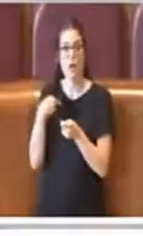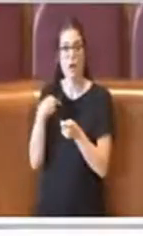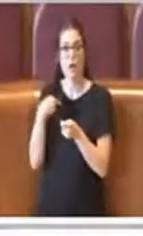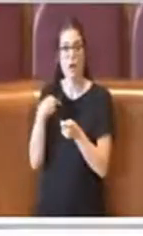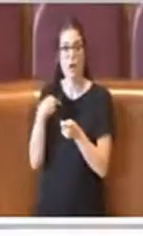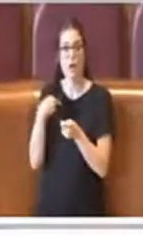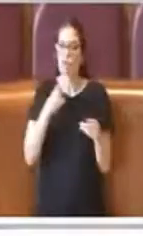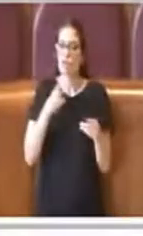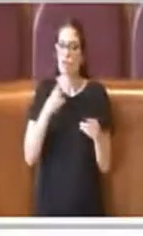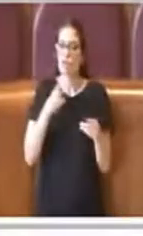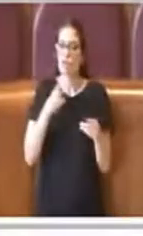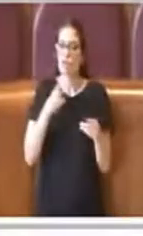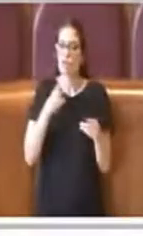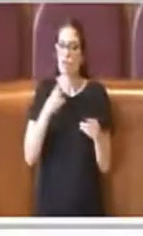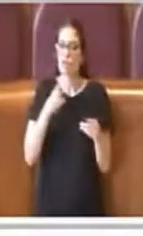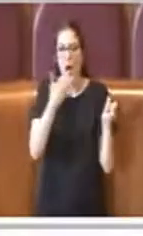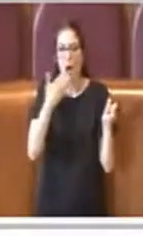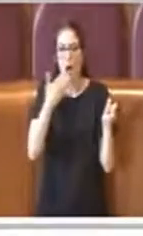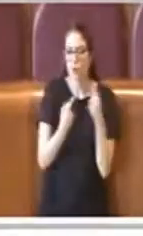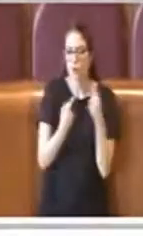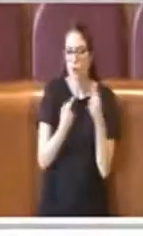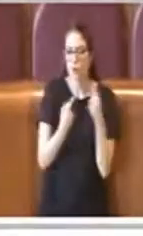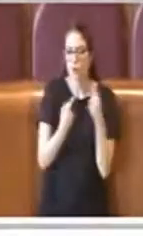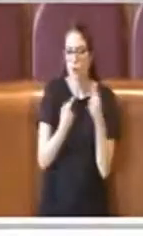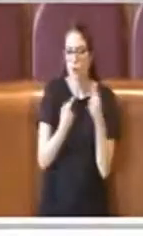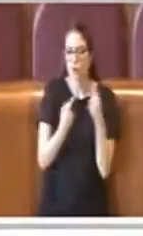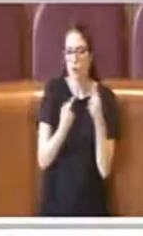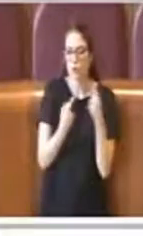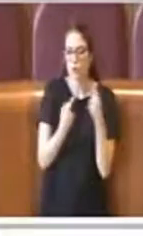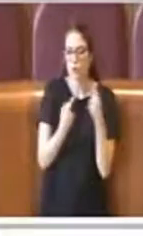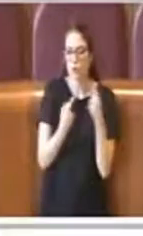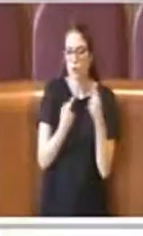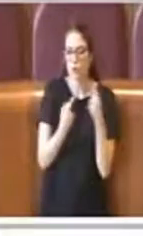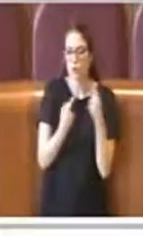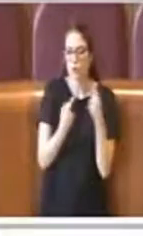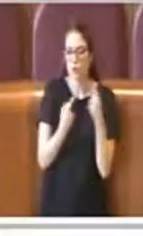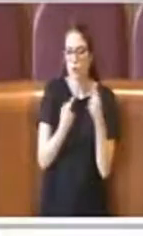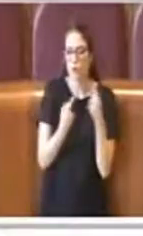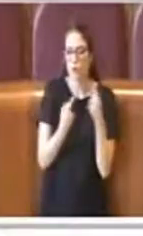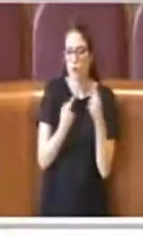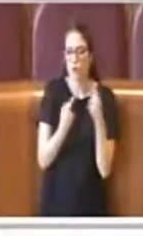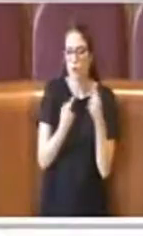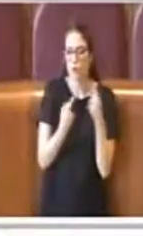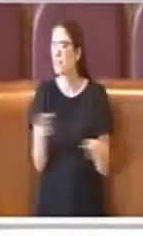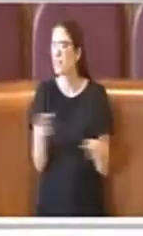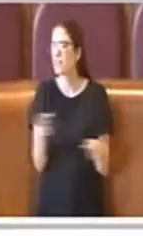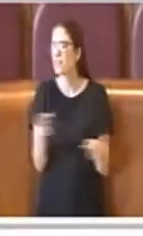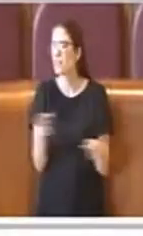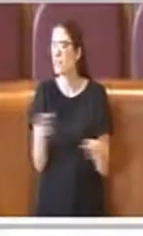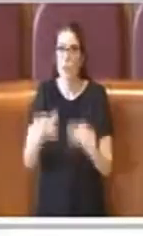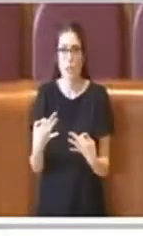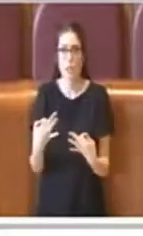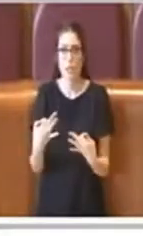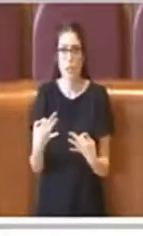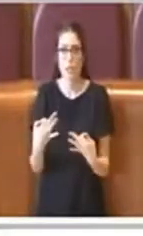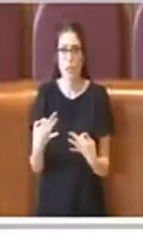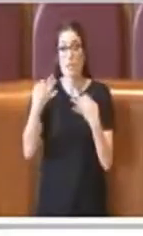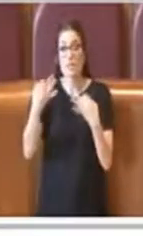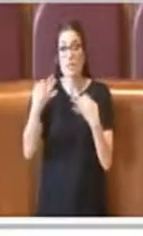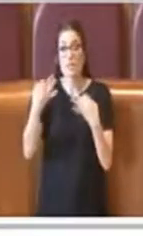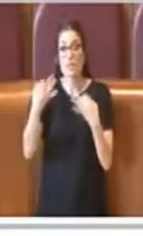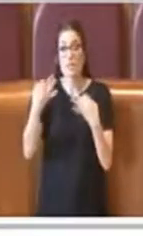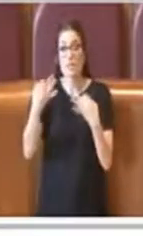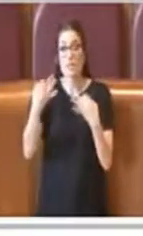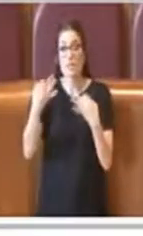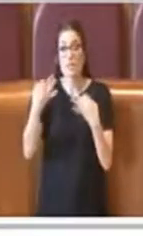argomento, quando si tiene ad una situazione, ecco, allora si fa di tutto per metterla in sicurezza. E metterla in sicurezza vuol